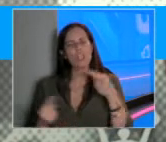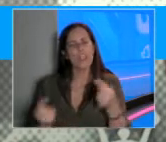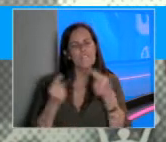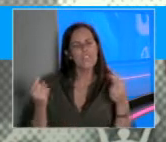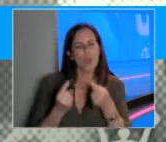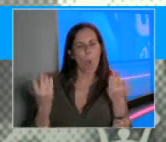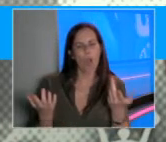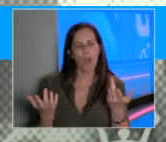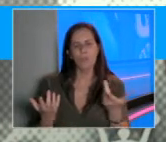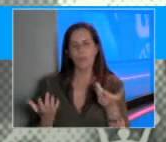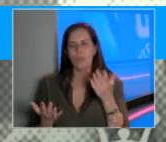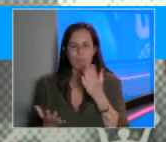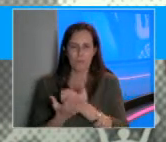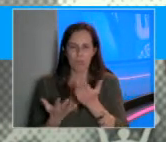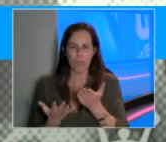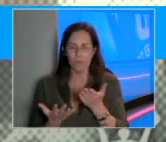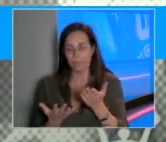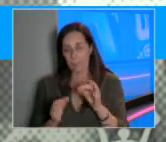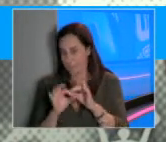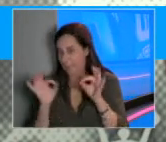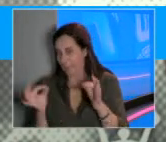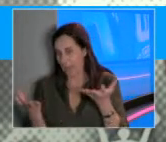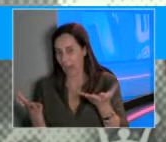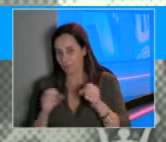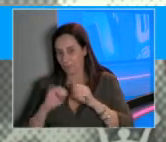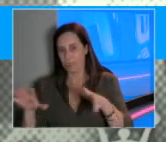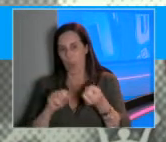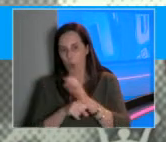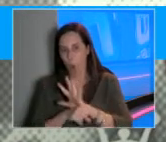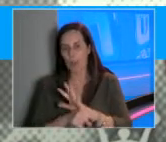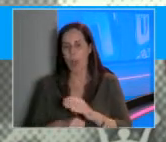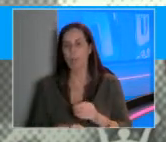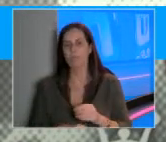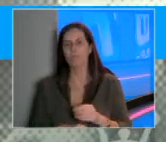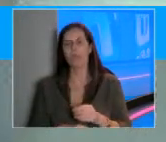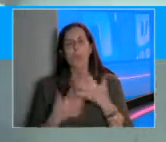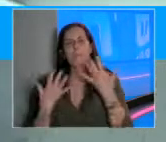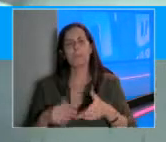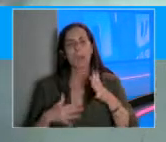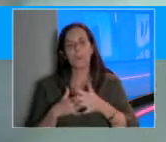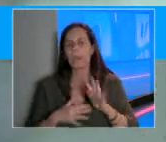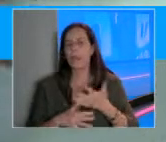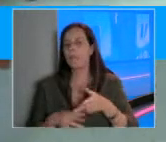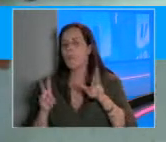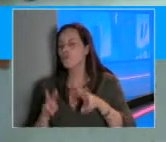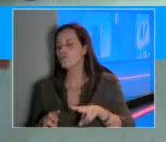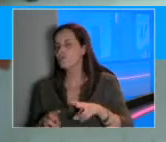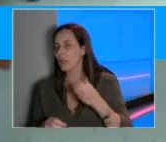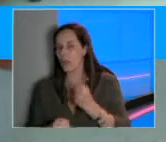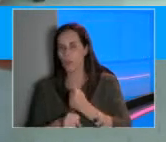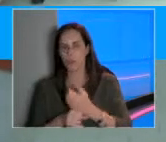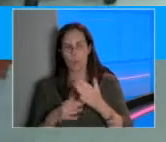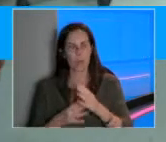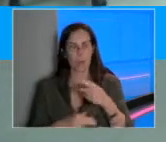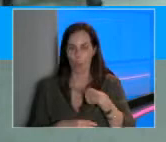ויכוח, אפשר להגיד שהוא כבר פחות יותר מתחילת התפרצות המחלה כאן בישראל, על מספר הבדיקות, כמה יש להגדיל את מספר